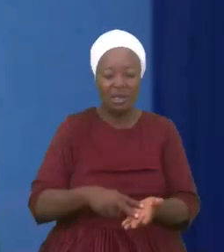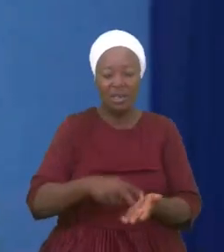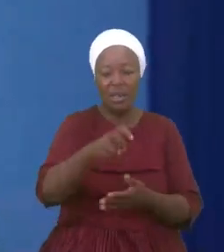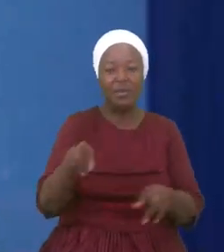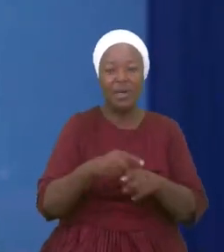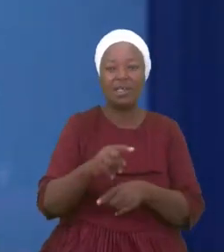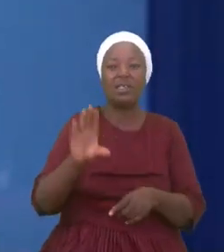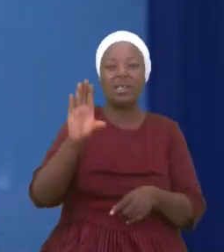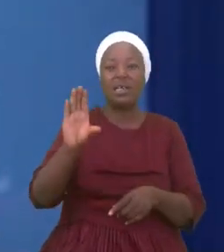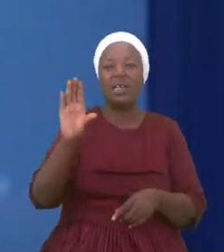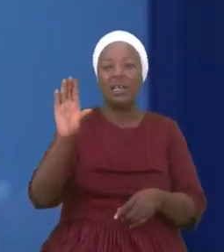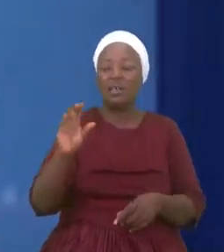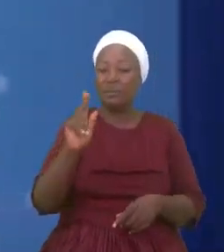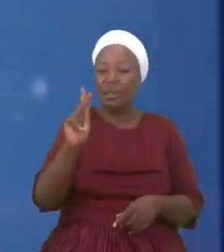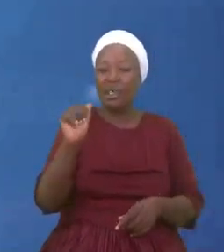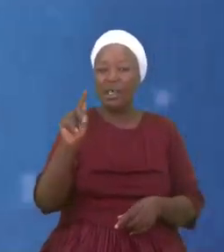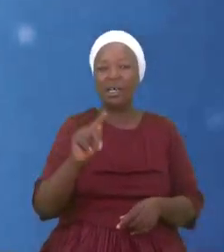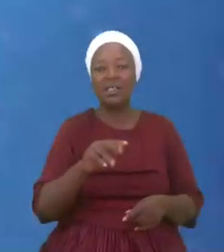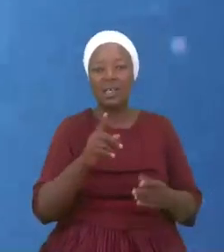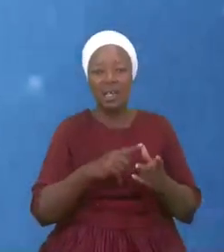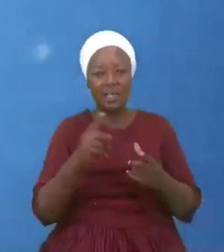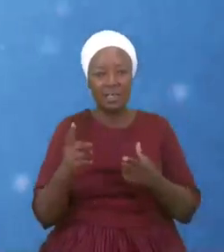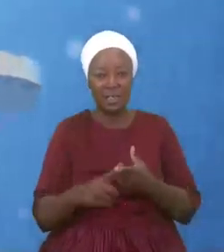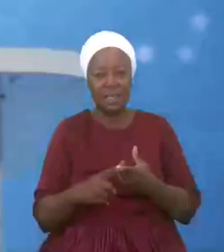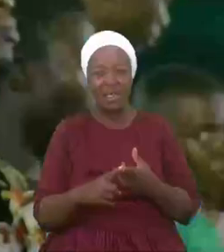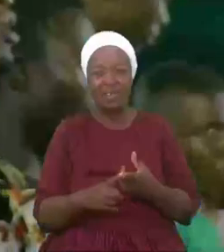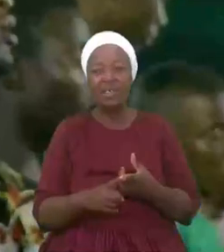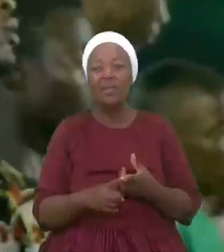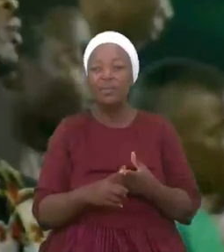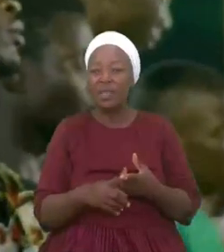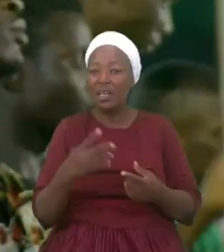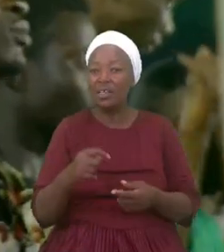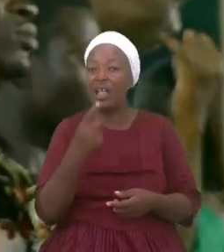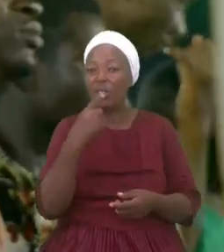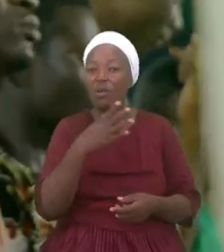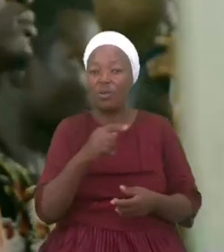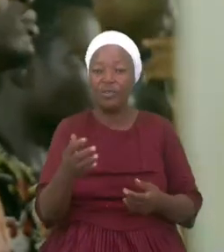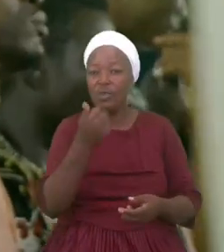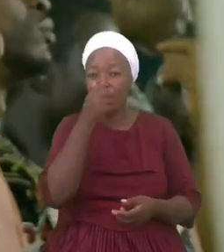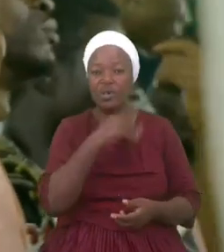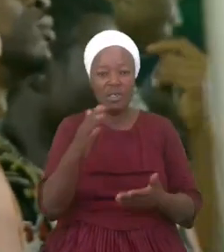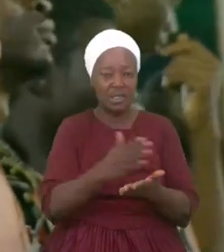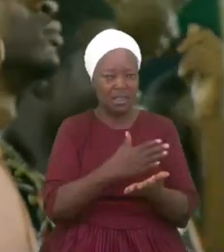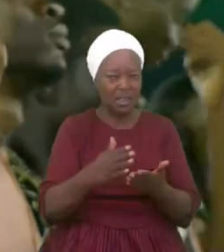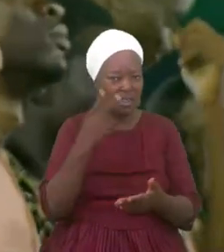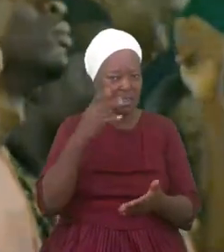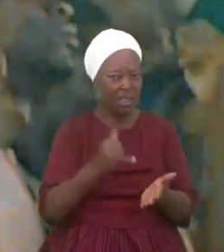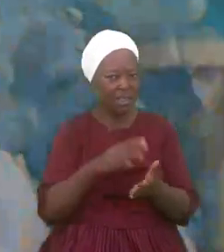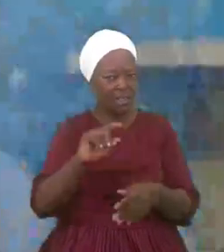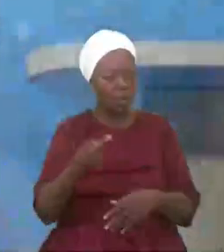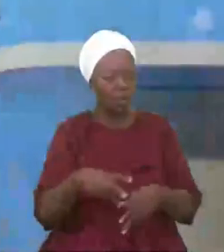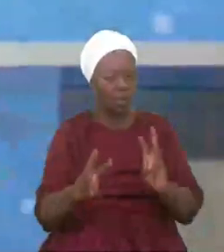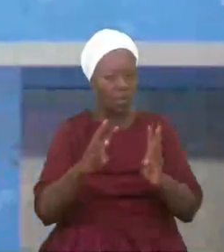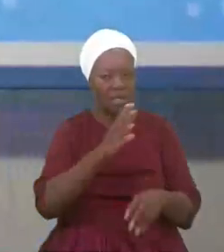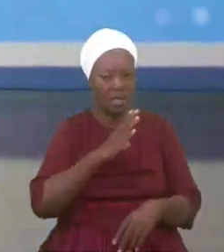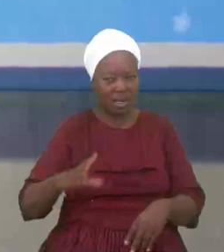sautera comme un cerf et la langue du muet éclatera de joie le temps est venu